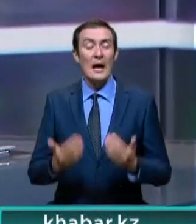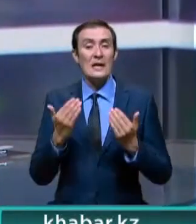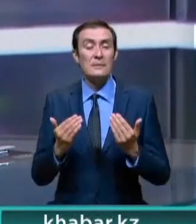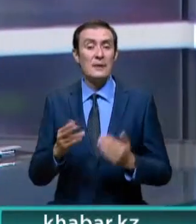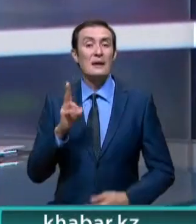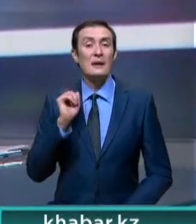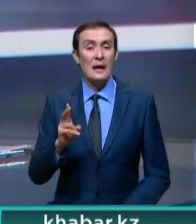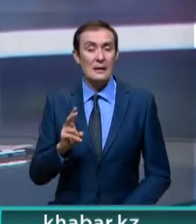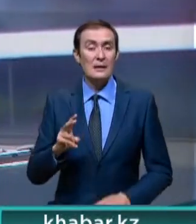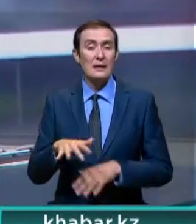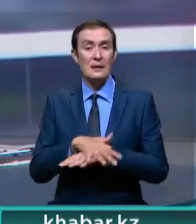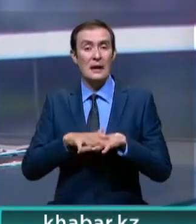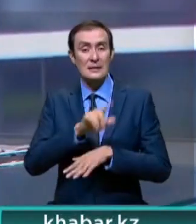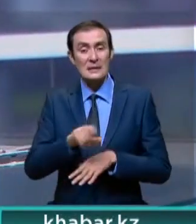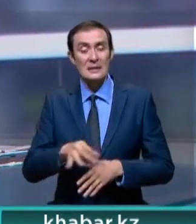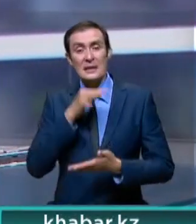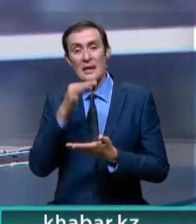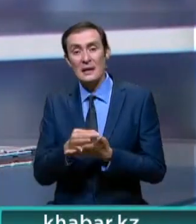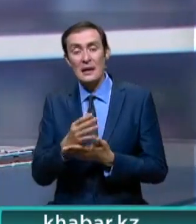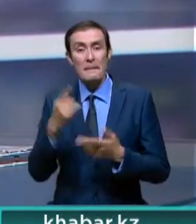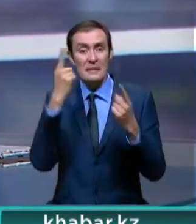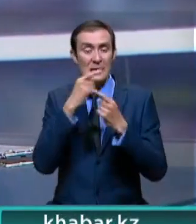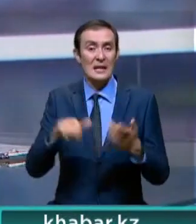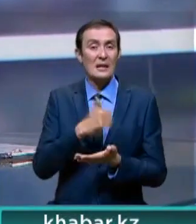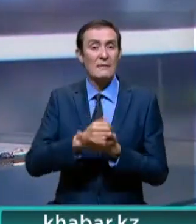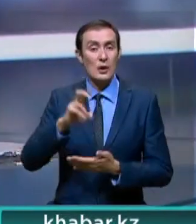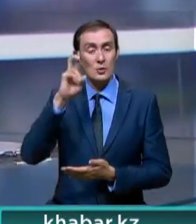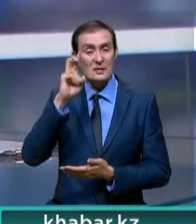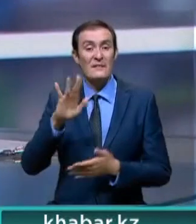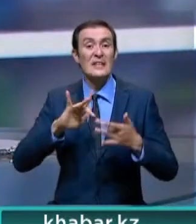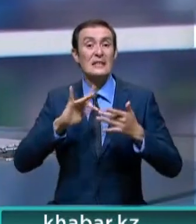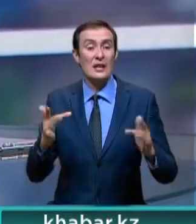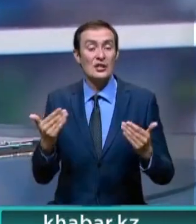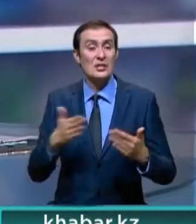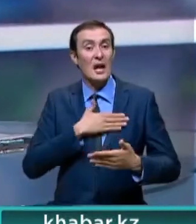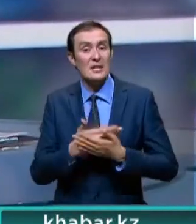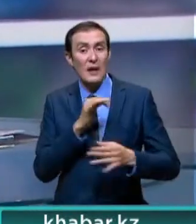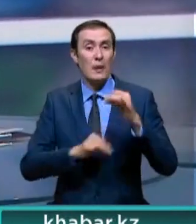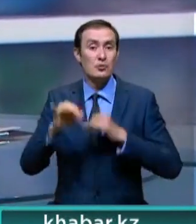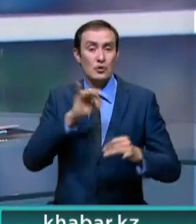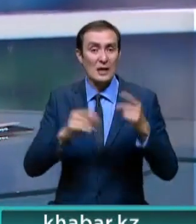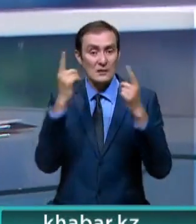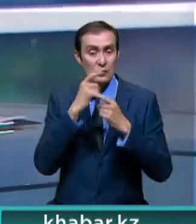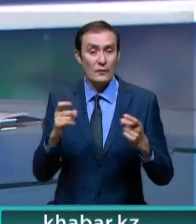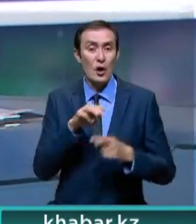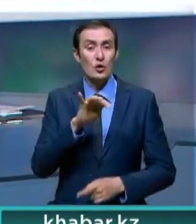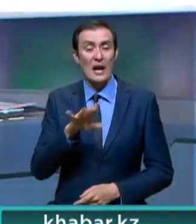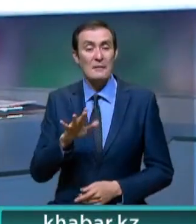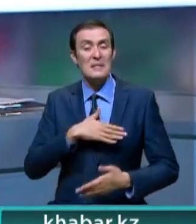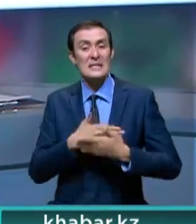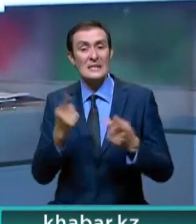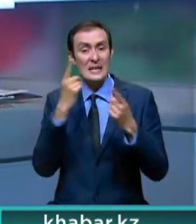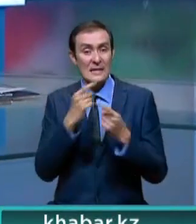А теперь о том, как казахстанцы отреагировали на послание президента. В Казнете активно обсуждают озвученные Касым-Жомартом